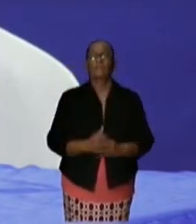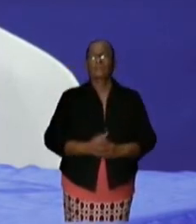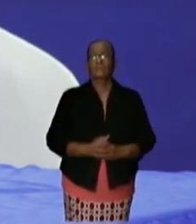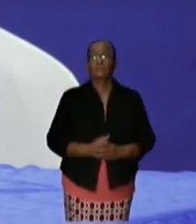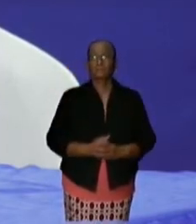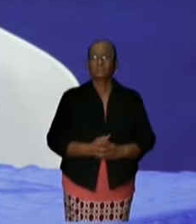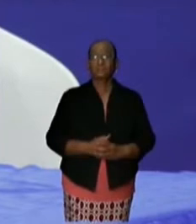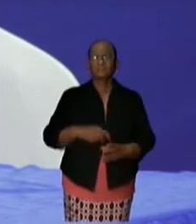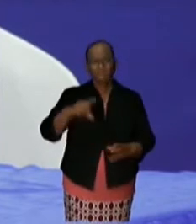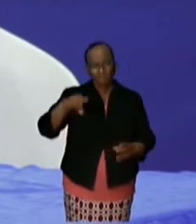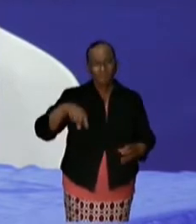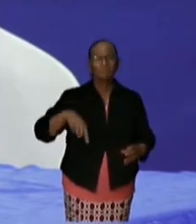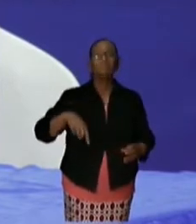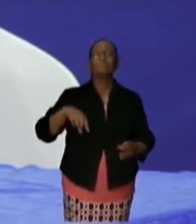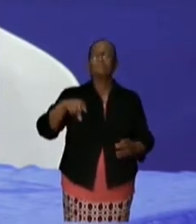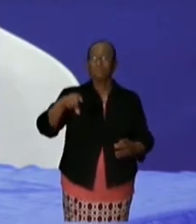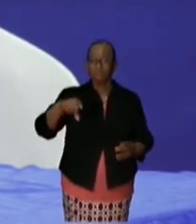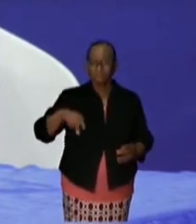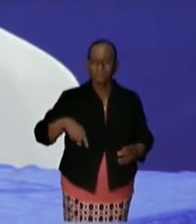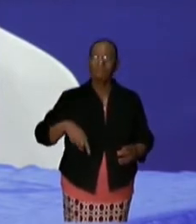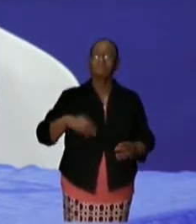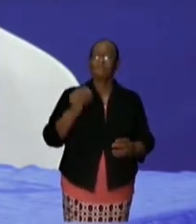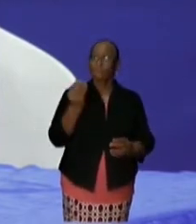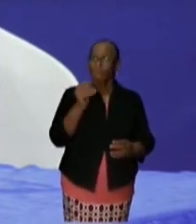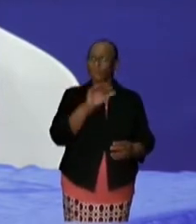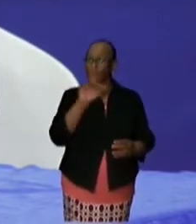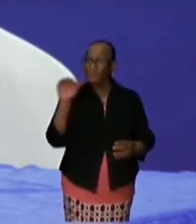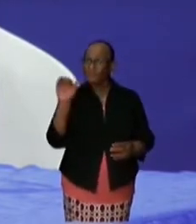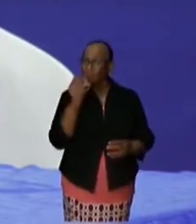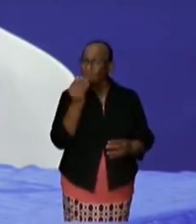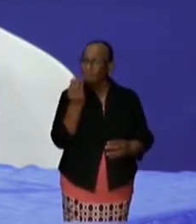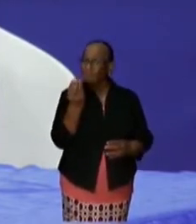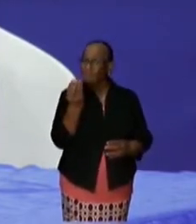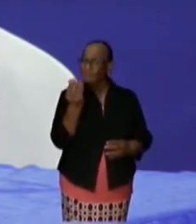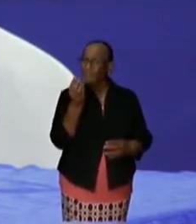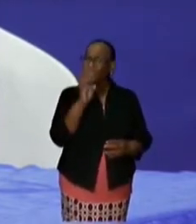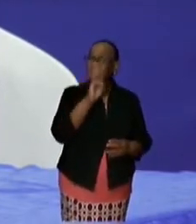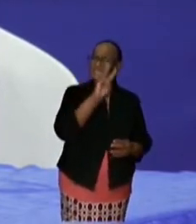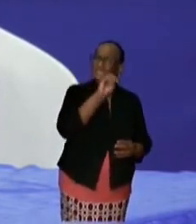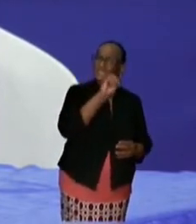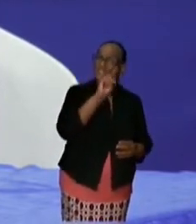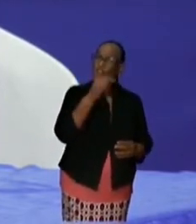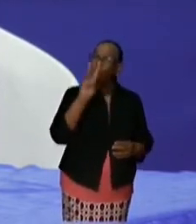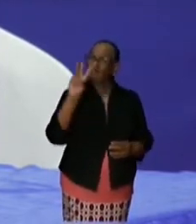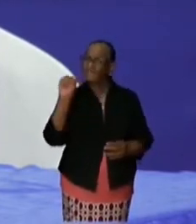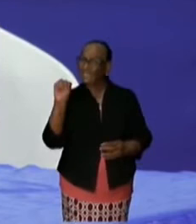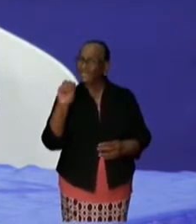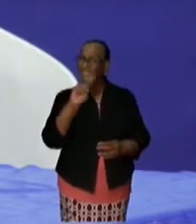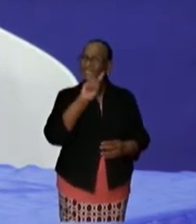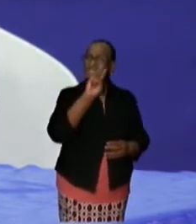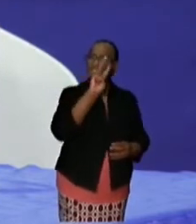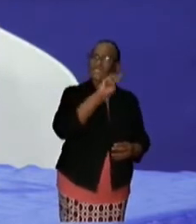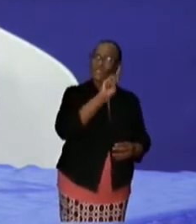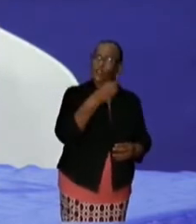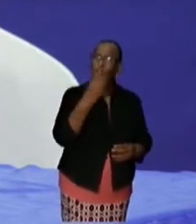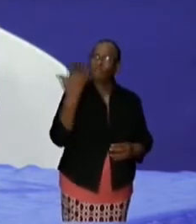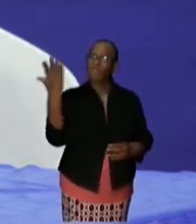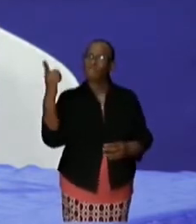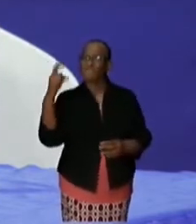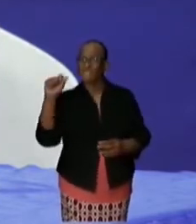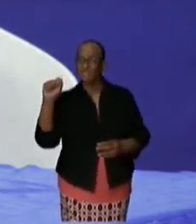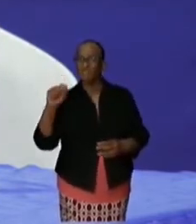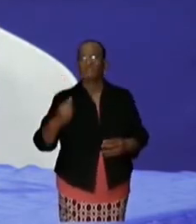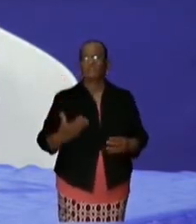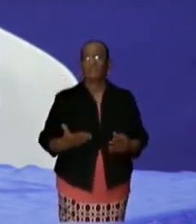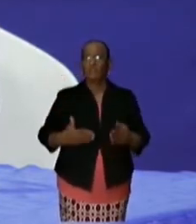we komen daar op een tarief tussen de 3,30 en 3,75. Maar de boothouders die